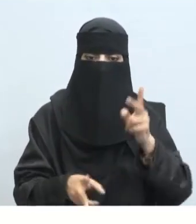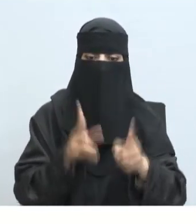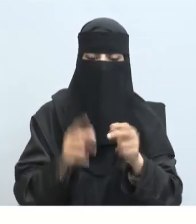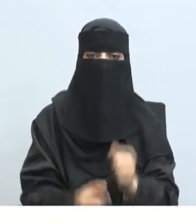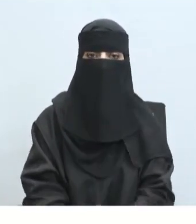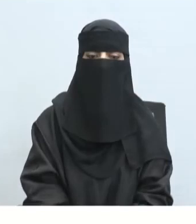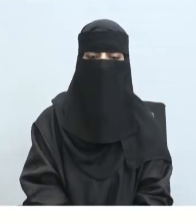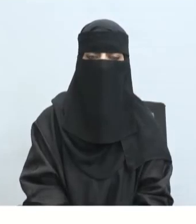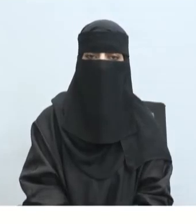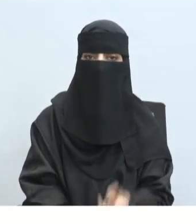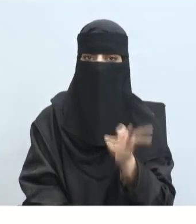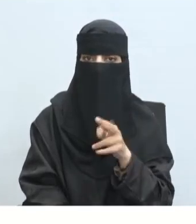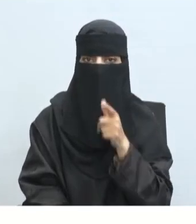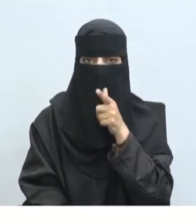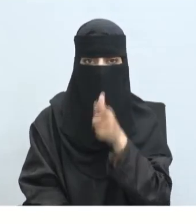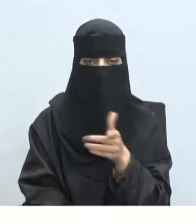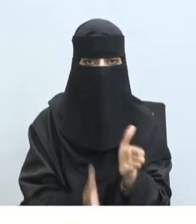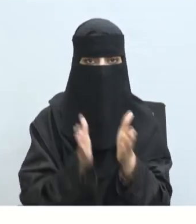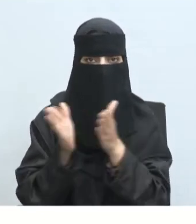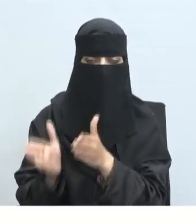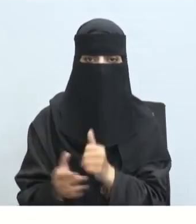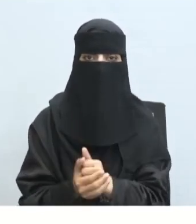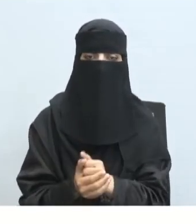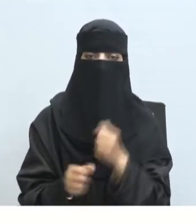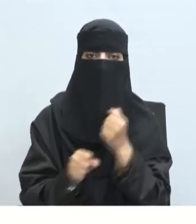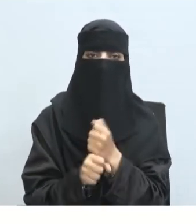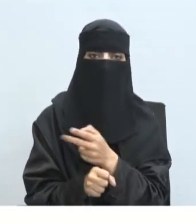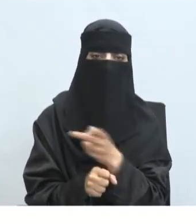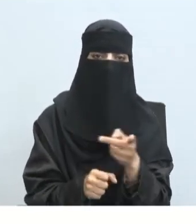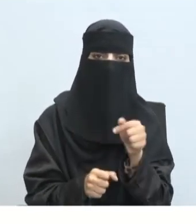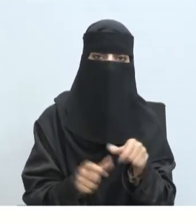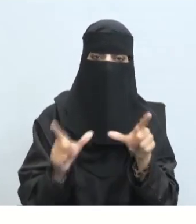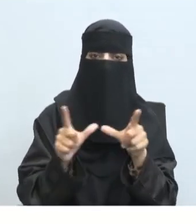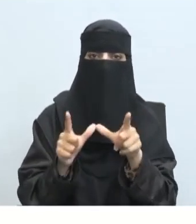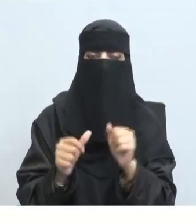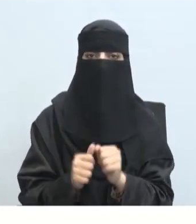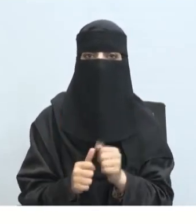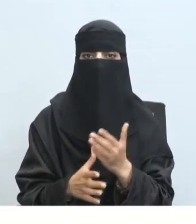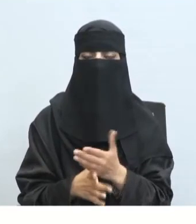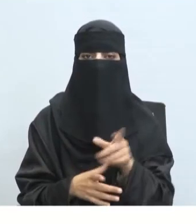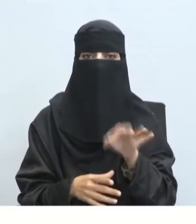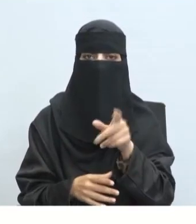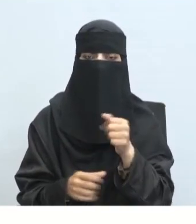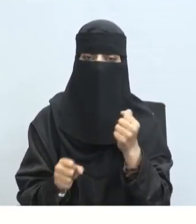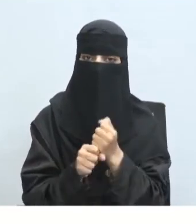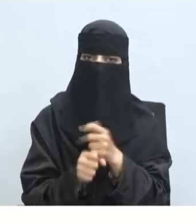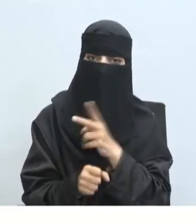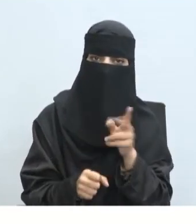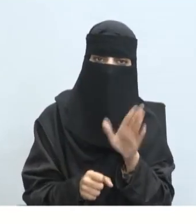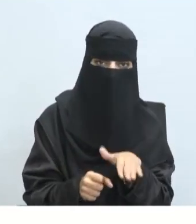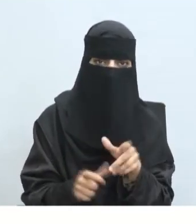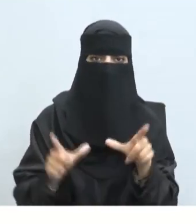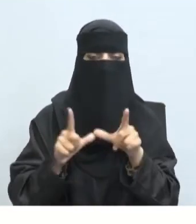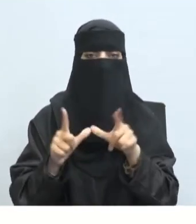الفعاليه ذكرنا هنالك قد يكون انشطه اخرى للجان اداره الفعاليه قد يكون لدينا انشط شط اخرى كما